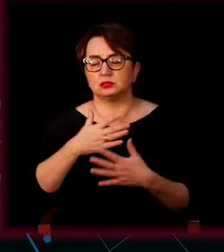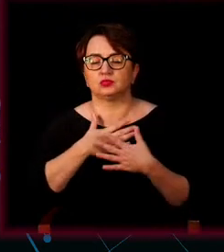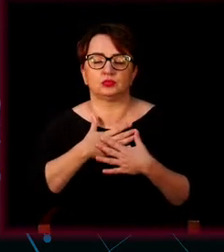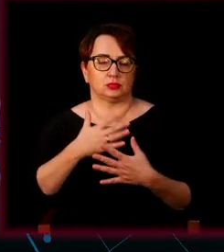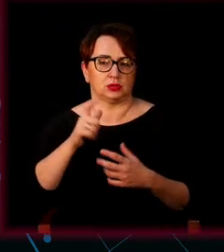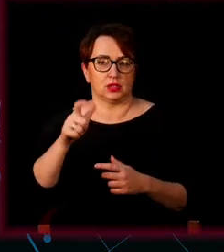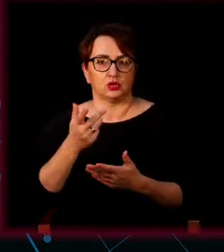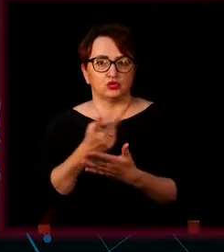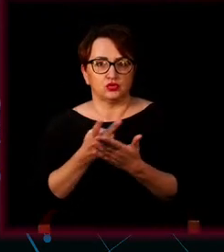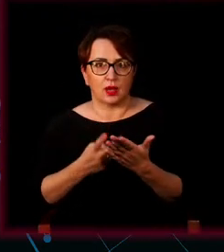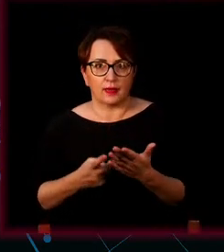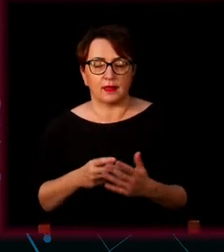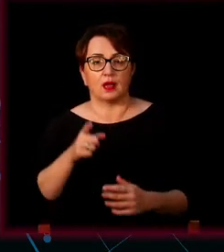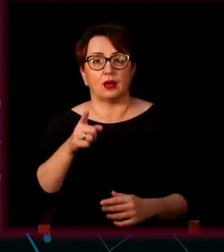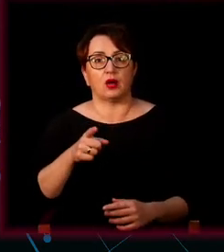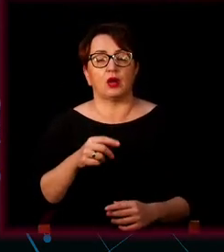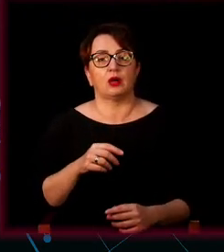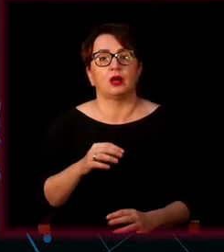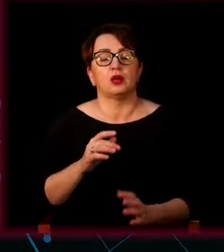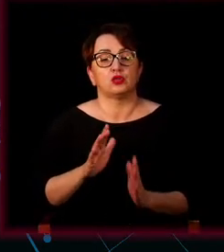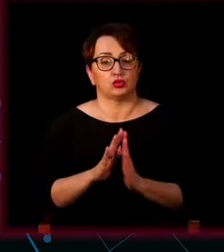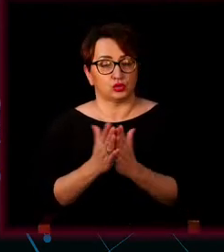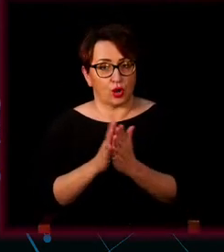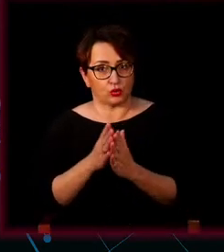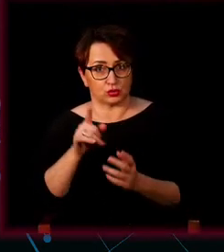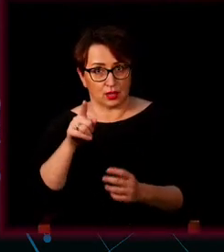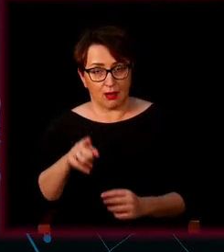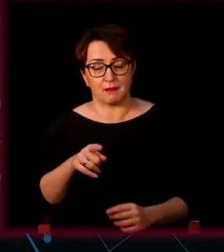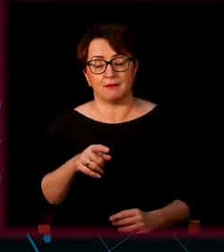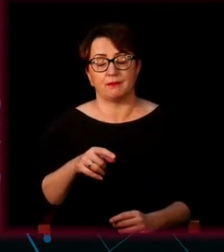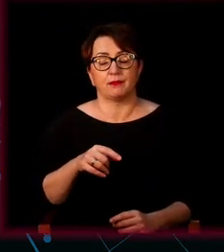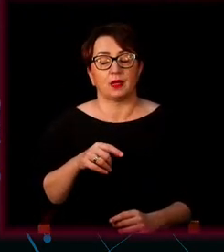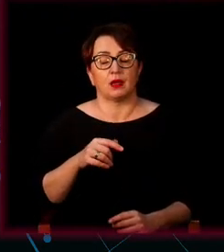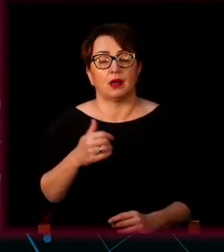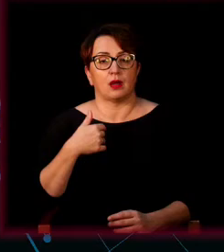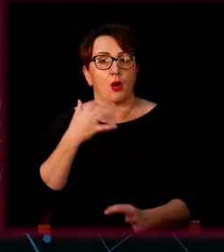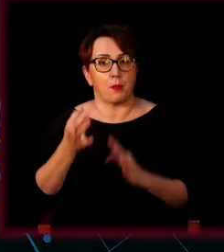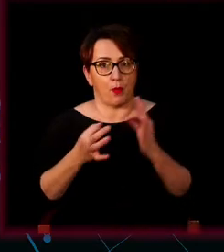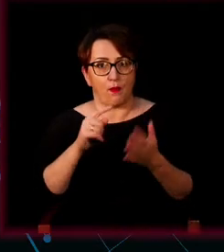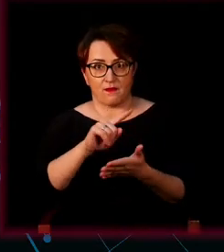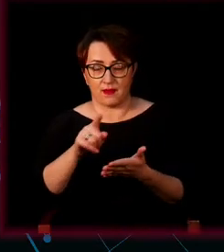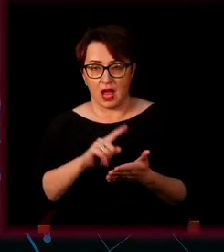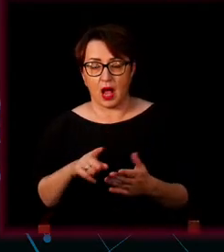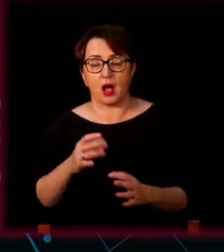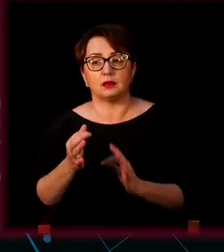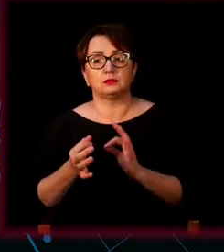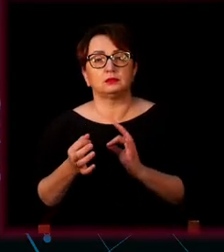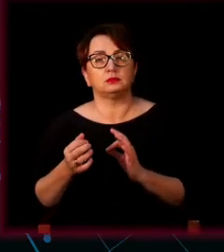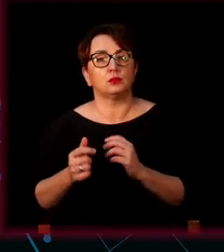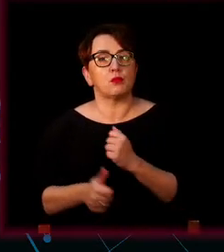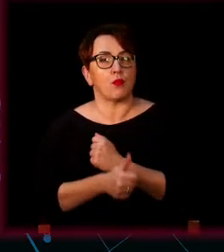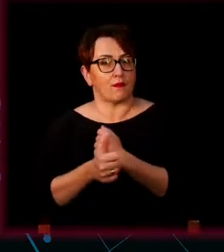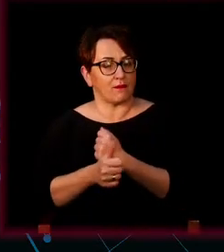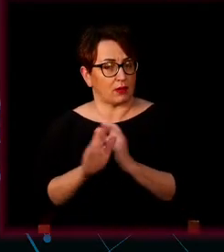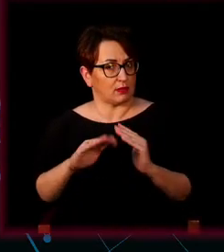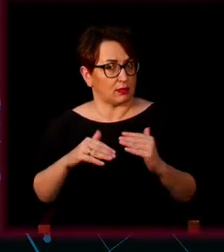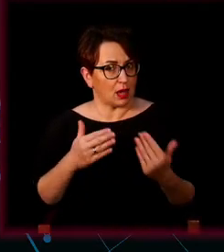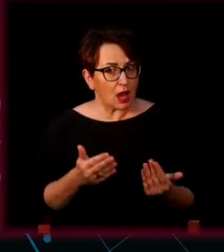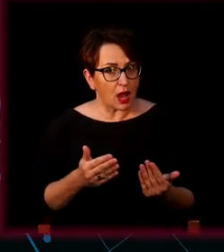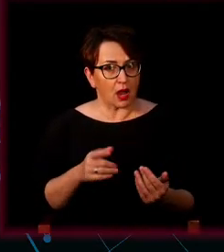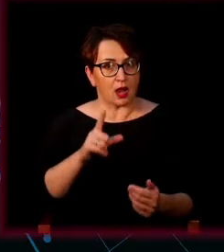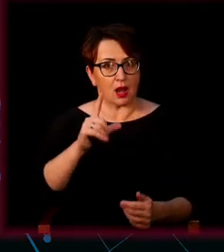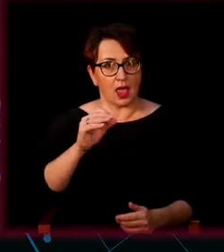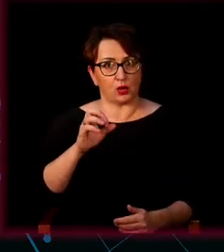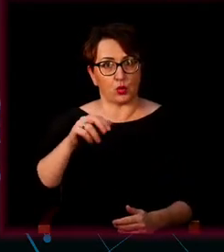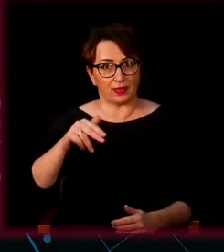I Czarnoksiężnik z archipelagu jest tą powieścią, która z kolei sprawiła, że często właśnie Le